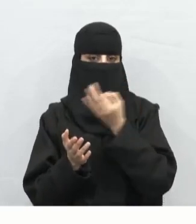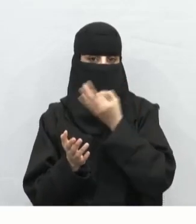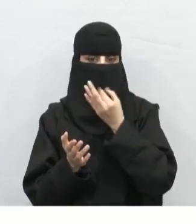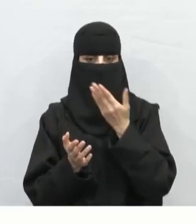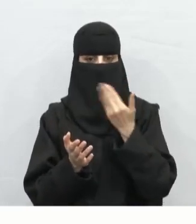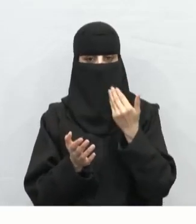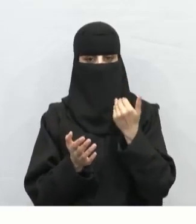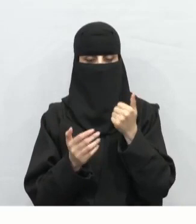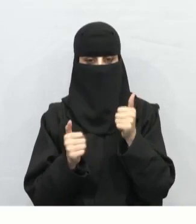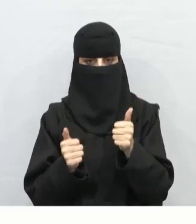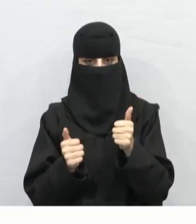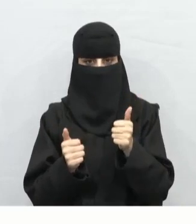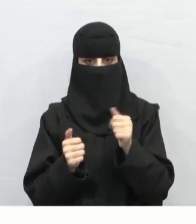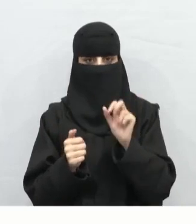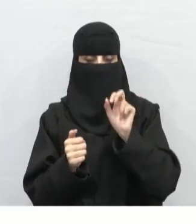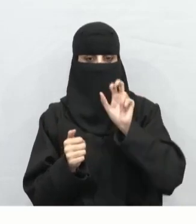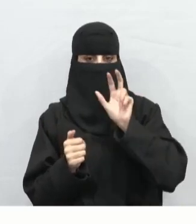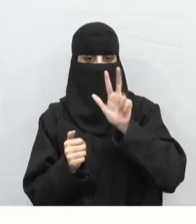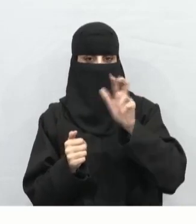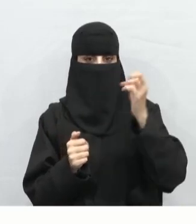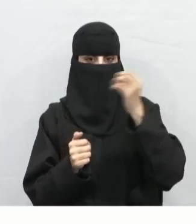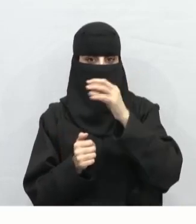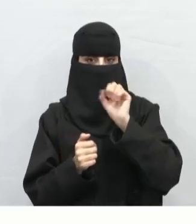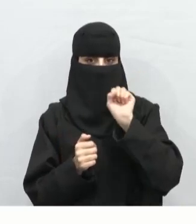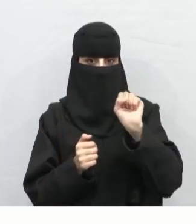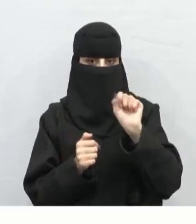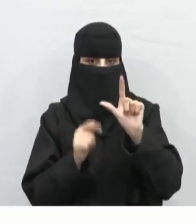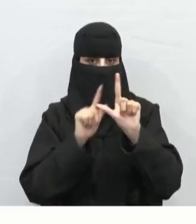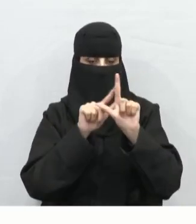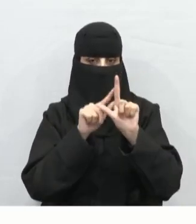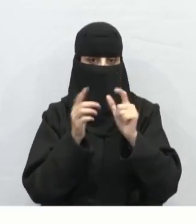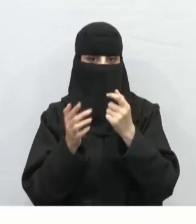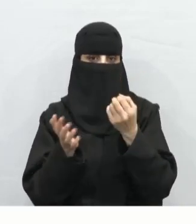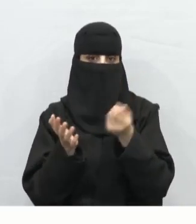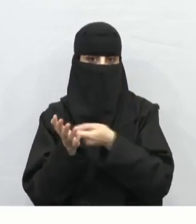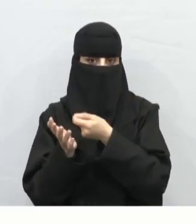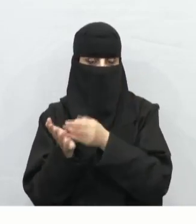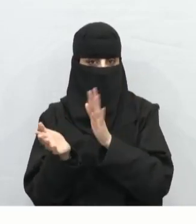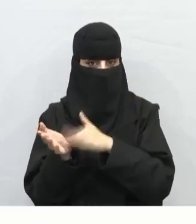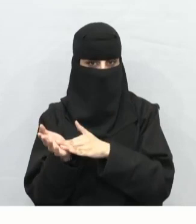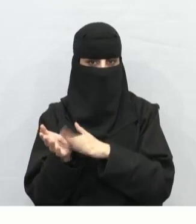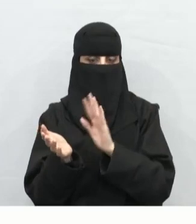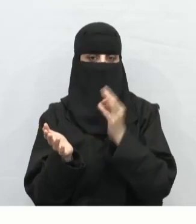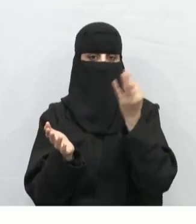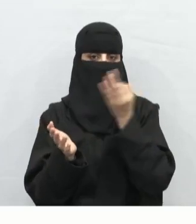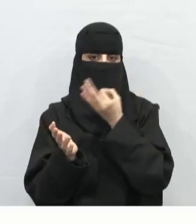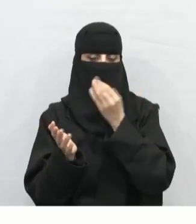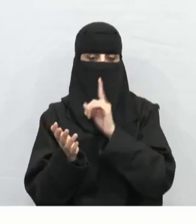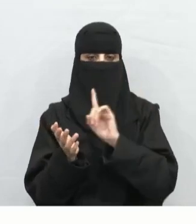تكتب ولا تنطق ماذا قلنا قلنا